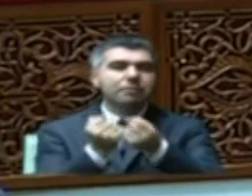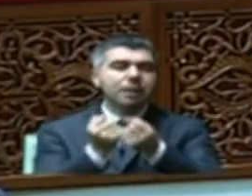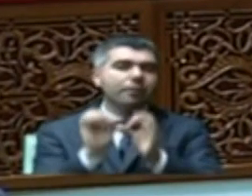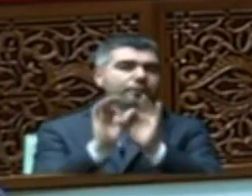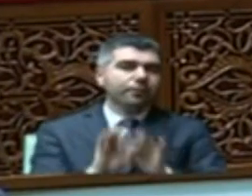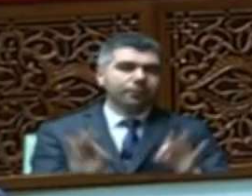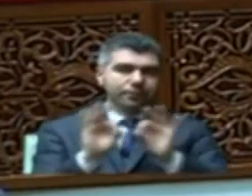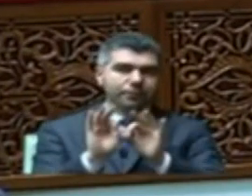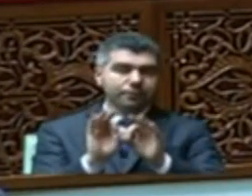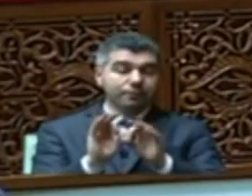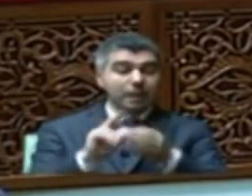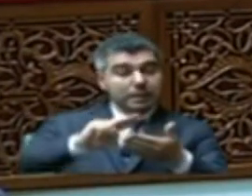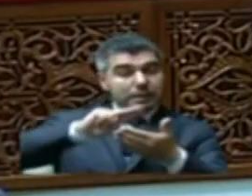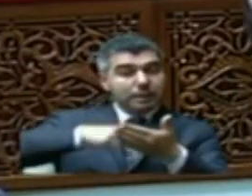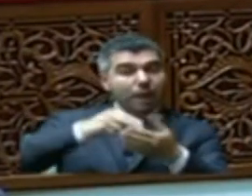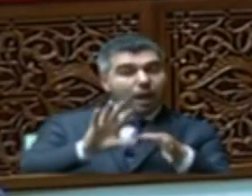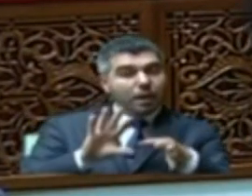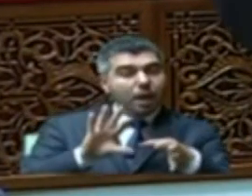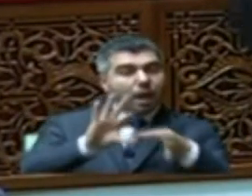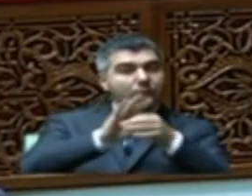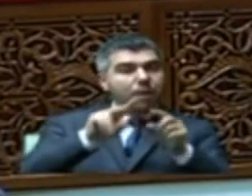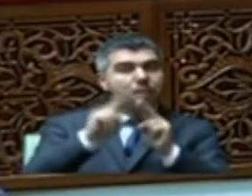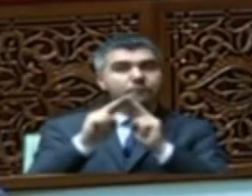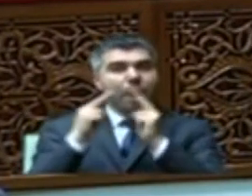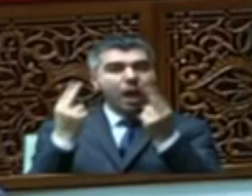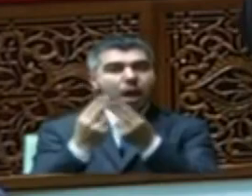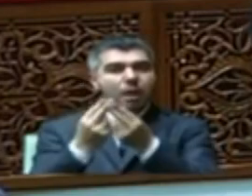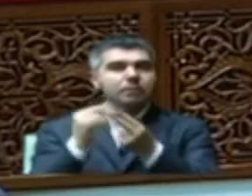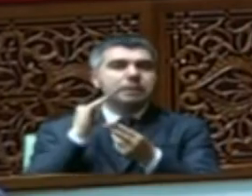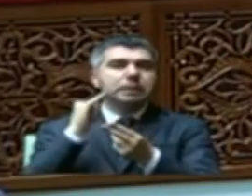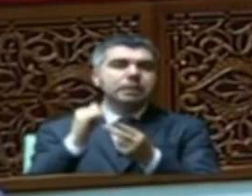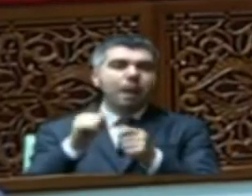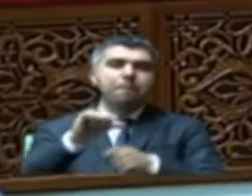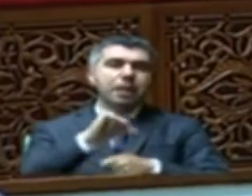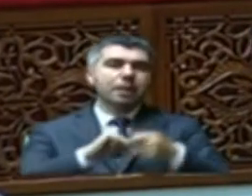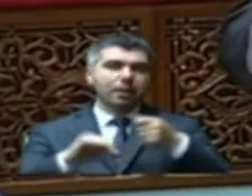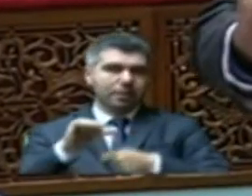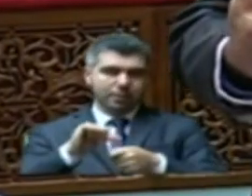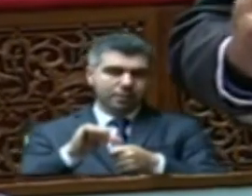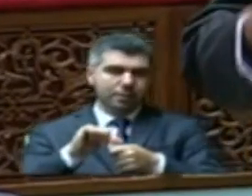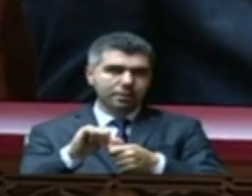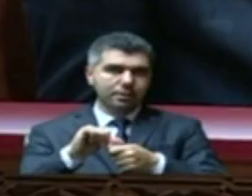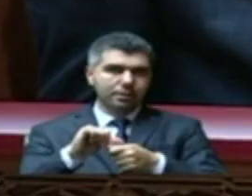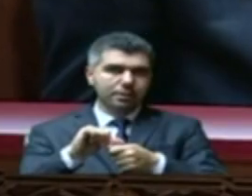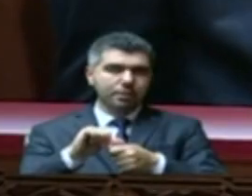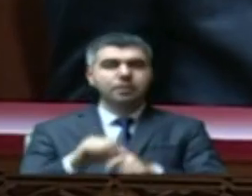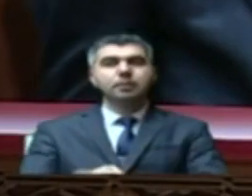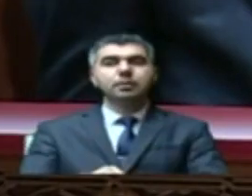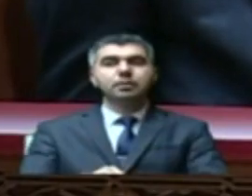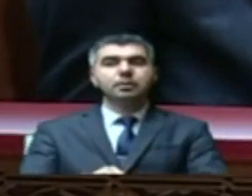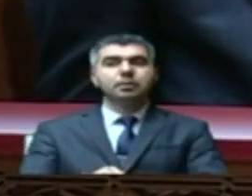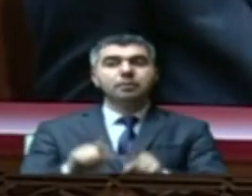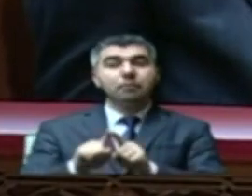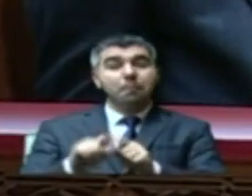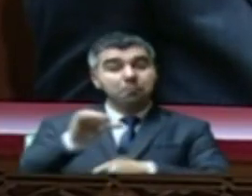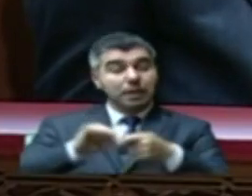هذوك الاتفاقيات الدولية تخصها دائما تبقى قابلة للتعديل لصالح البلاد، بمعنى أنه دائما